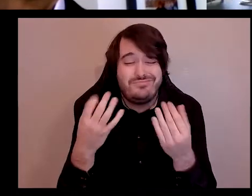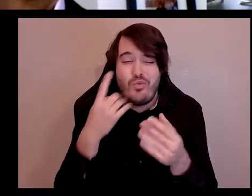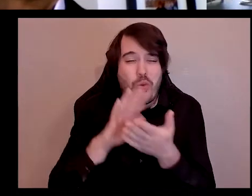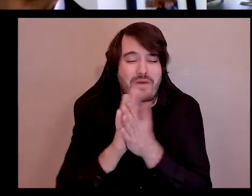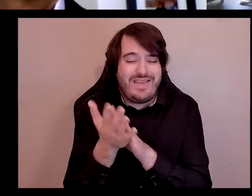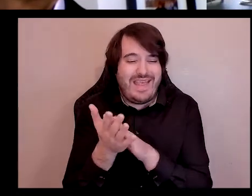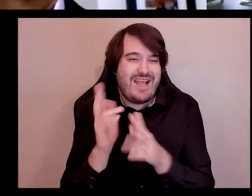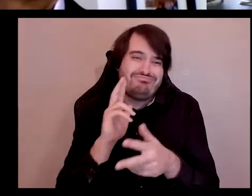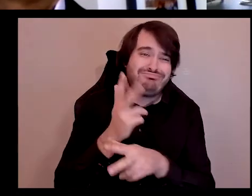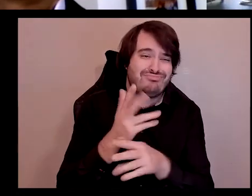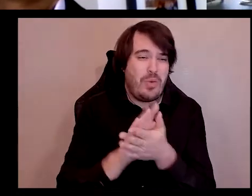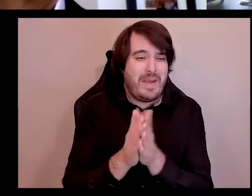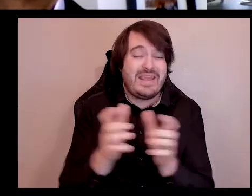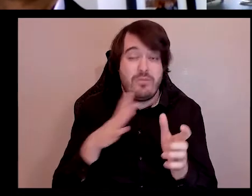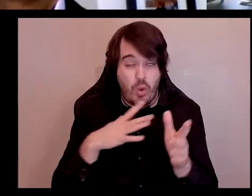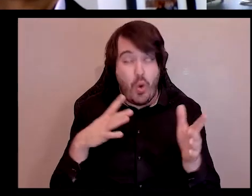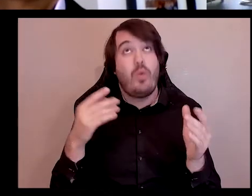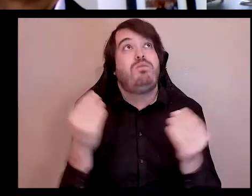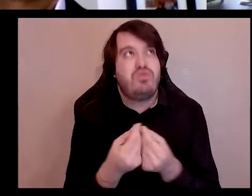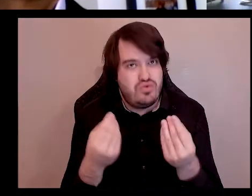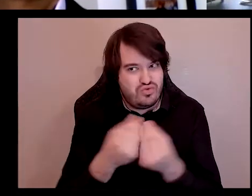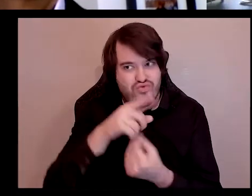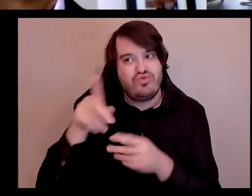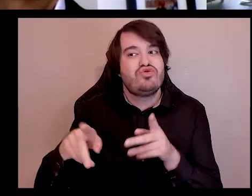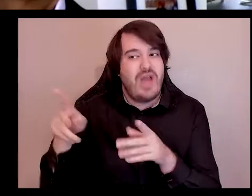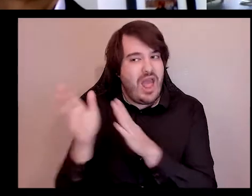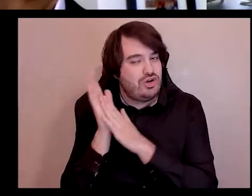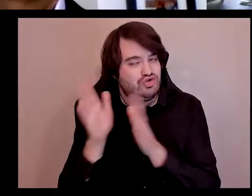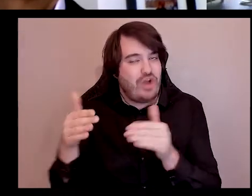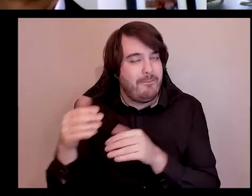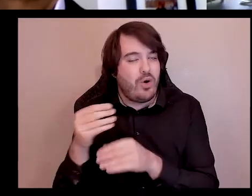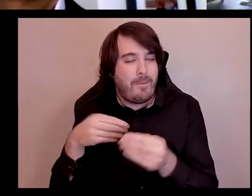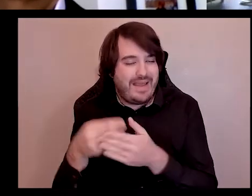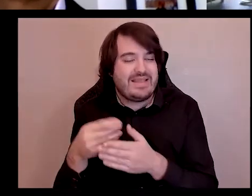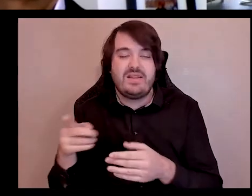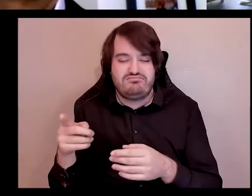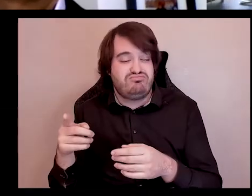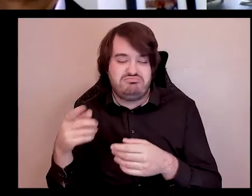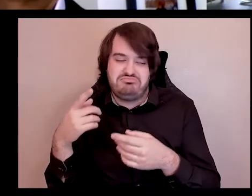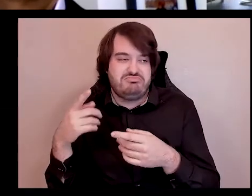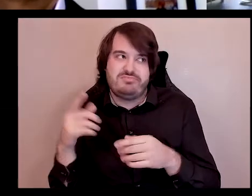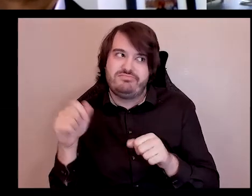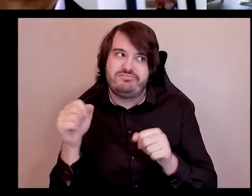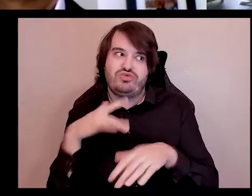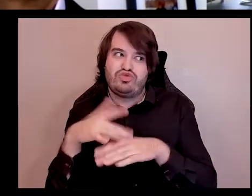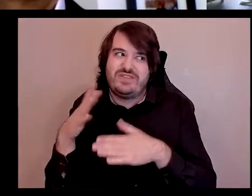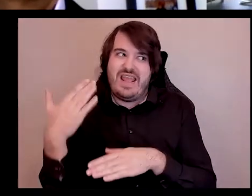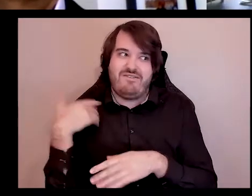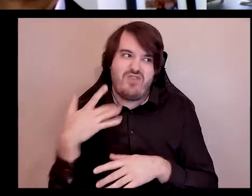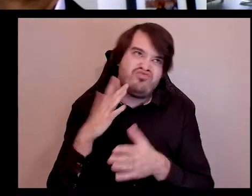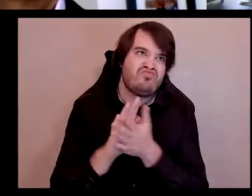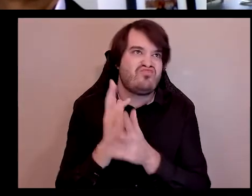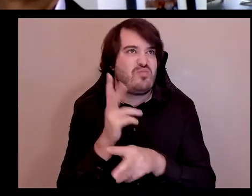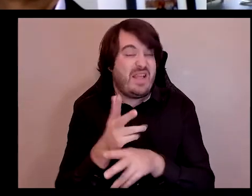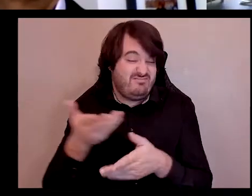peu entrepreneur, alors ne serait-ce que quelques années. Effectivement, c'est une porte, c'est très accessible. Il n'y a pas d'âge pour être entrepreneur et on a beaucoup de